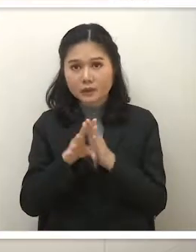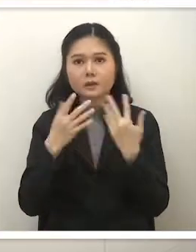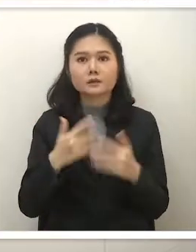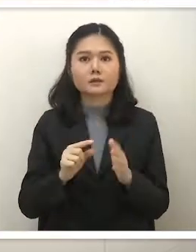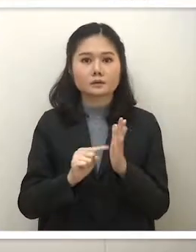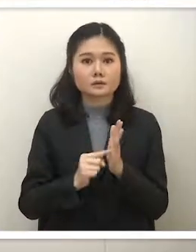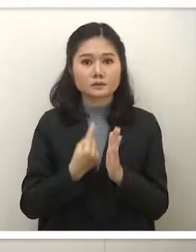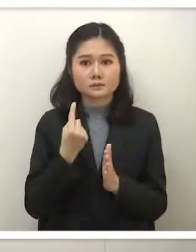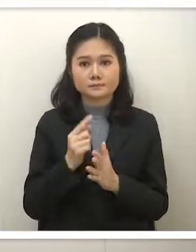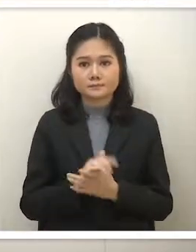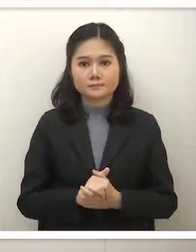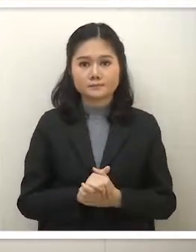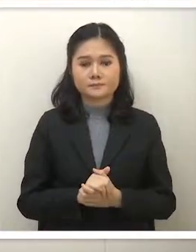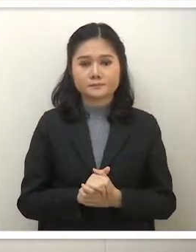ริ่ม